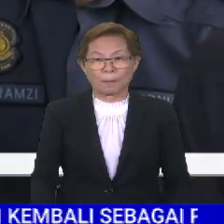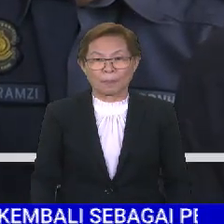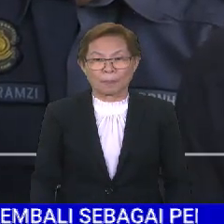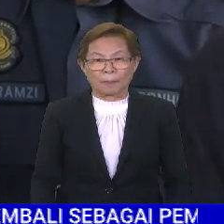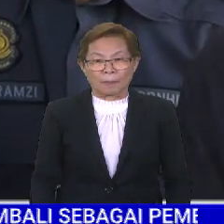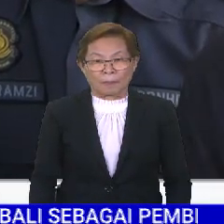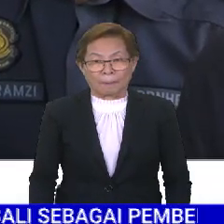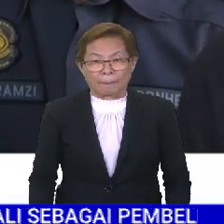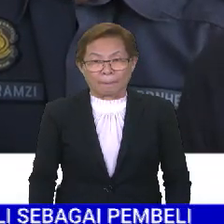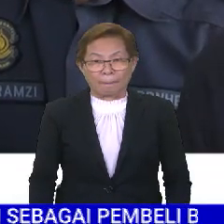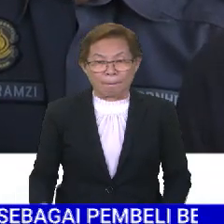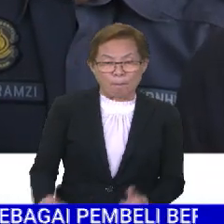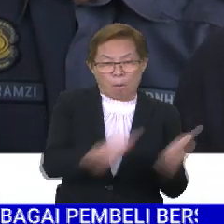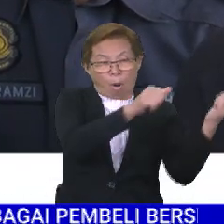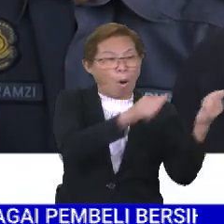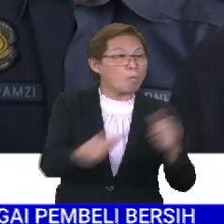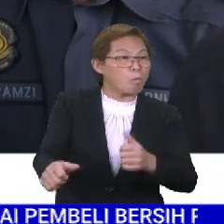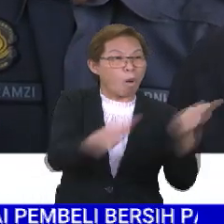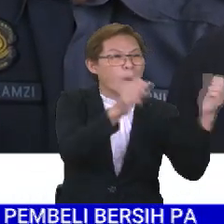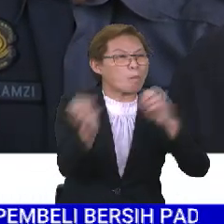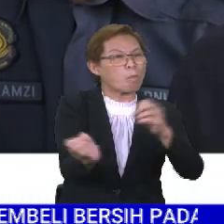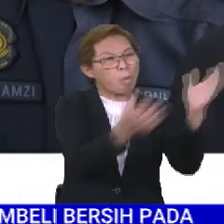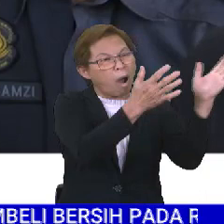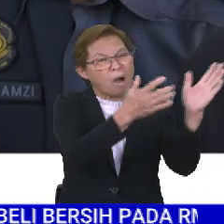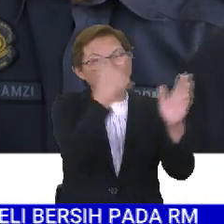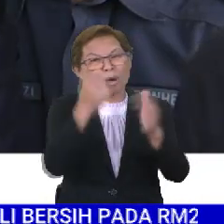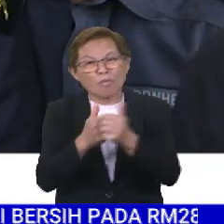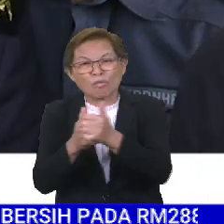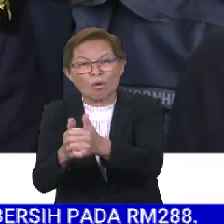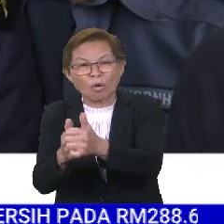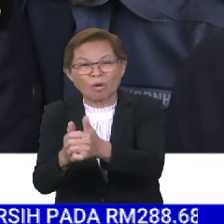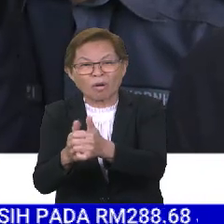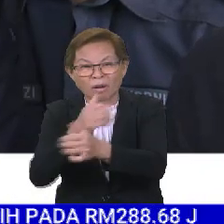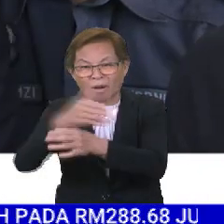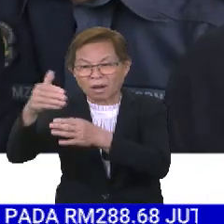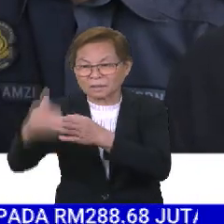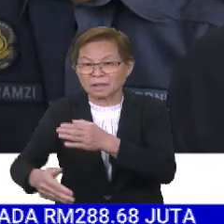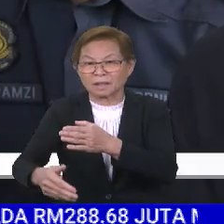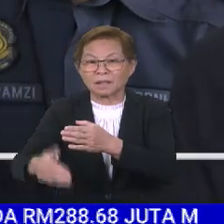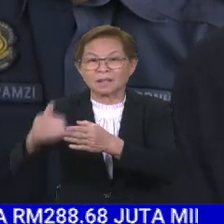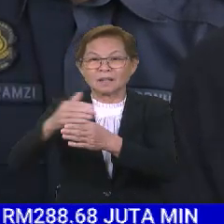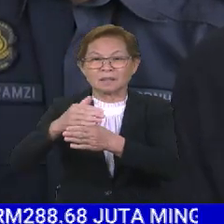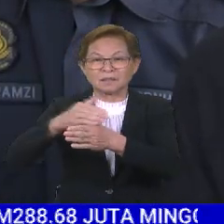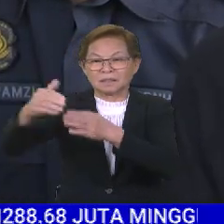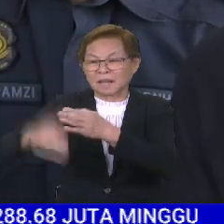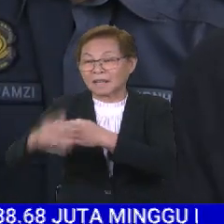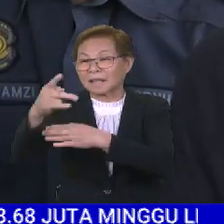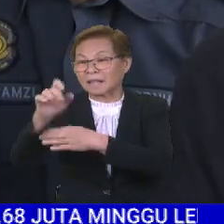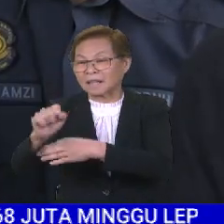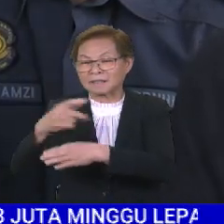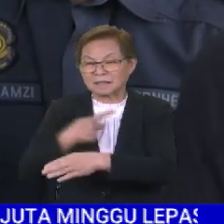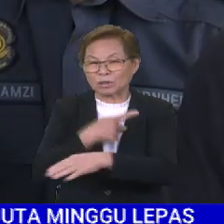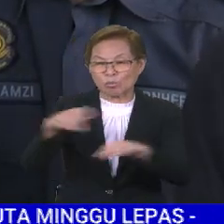Pelupusan ini kita adakan adalah susulan daripada hasil penyelesaian kes yang telah